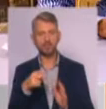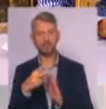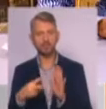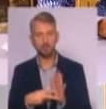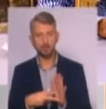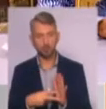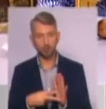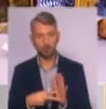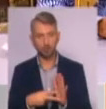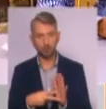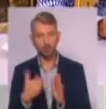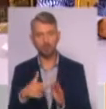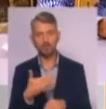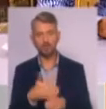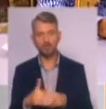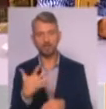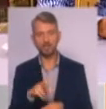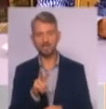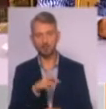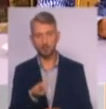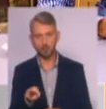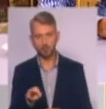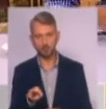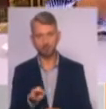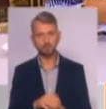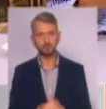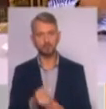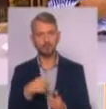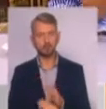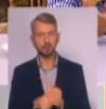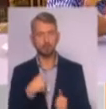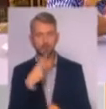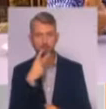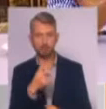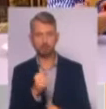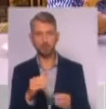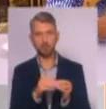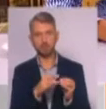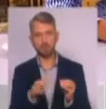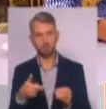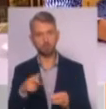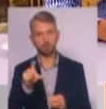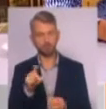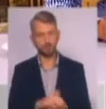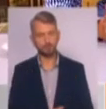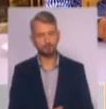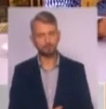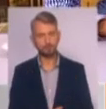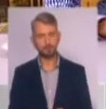2017-го вже виділено 52 мільйони. Угу. Тобто ми бачимо на 10 мільйонів збільшення.